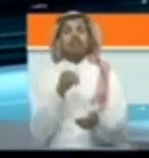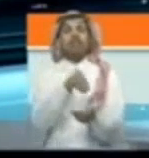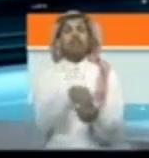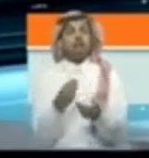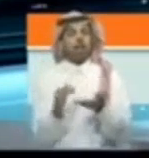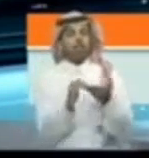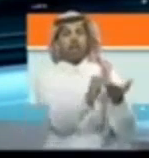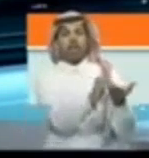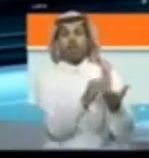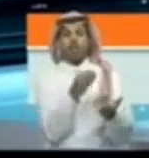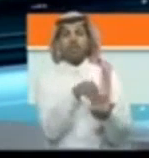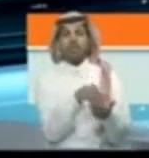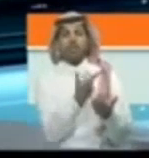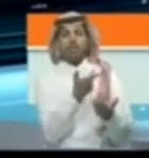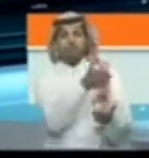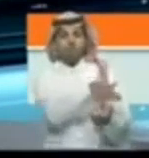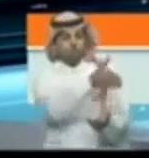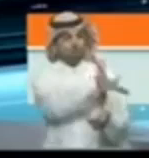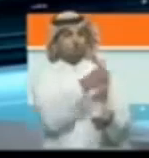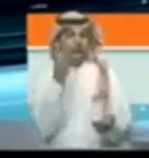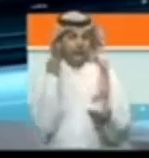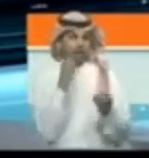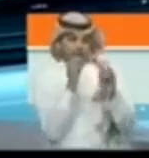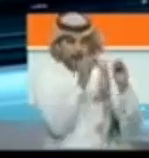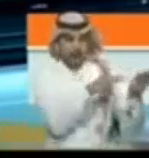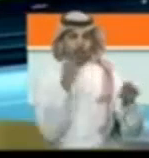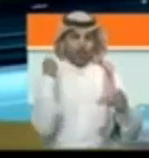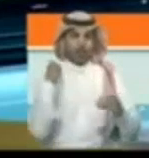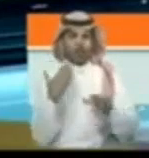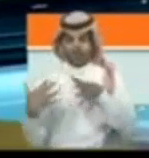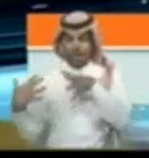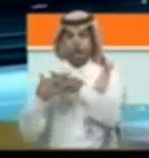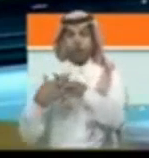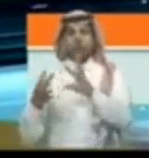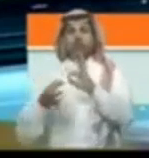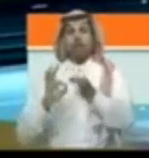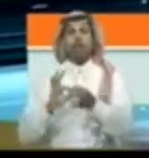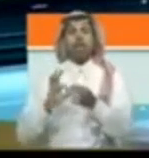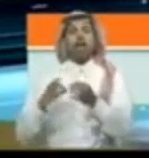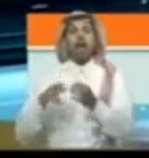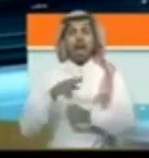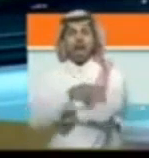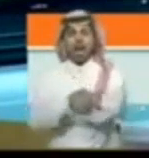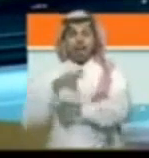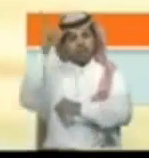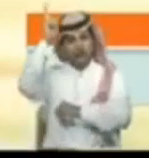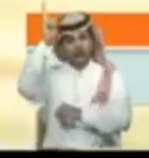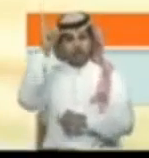الداخلية صدقة عن شهداء الواجب بالتعاون مع جمعية البر الخيرية بجازان.